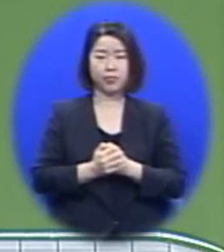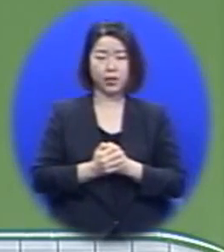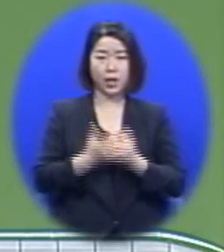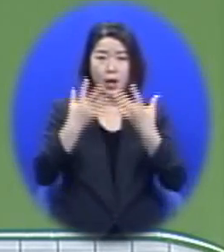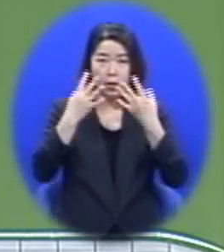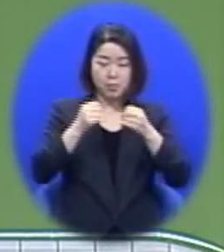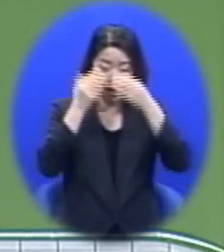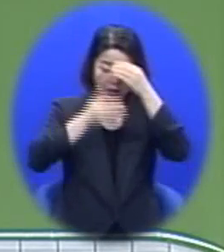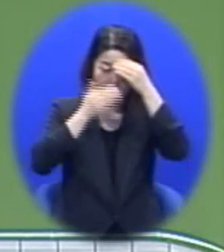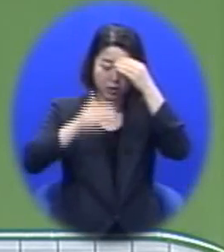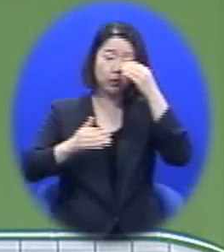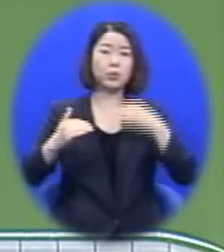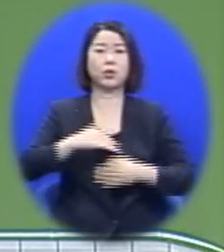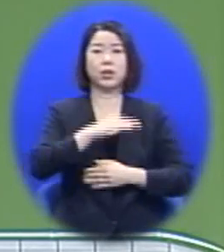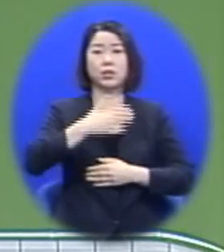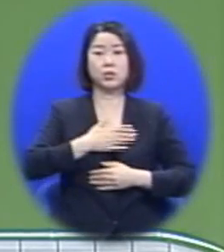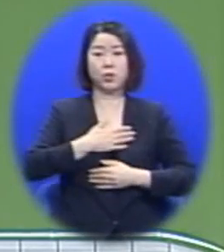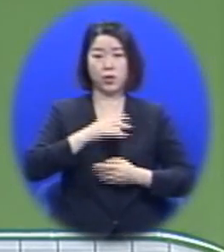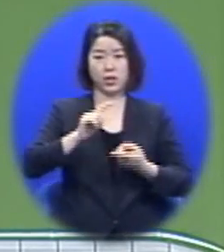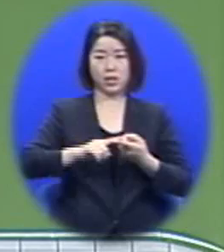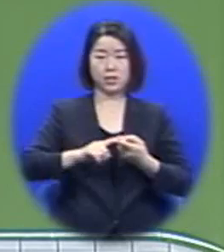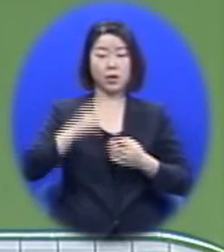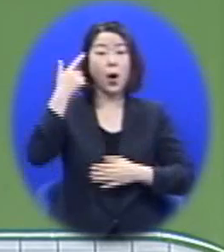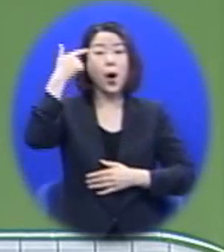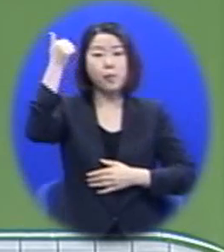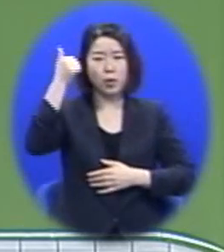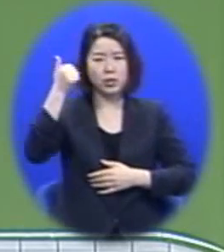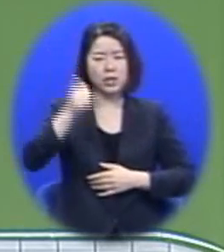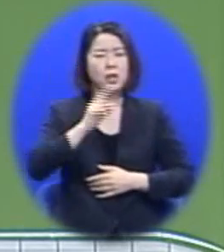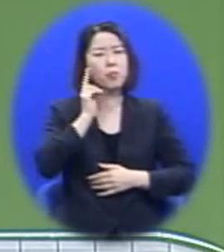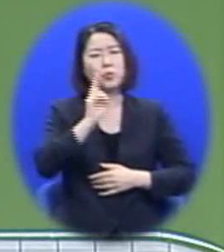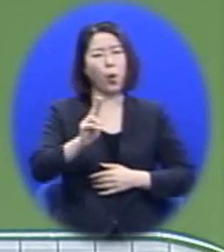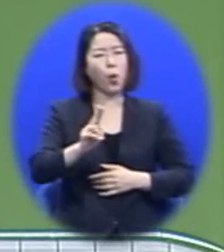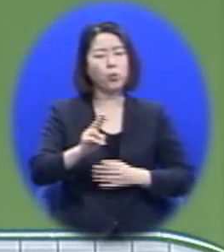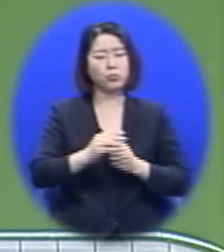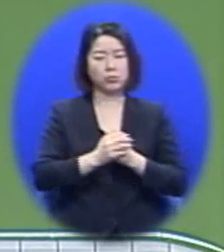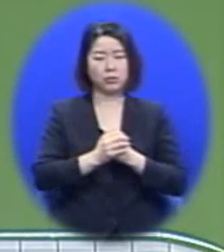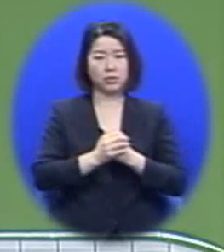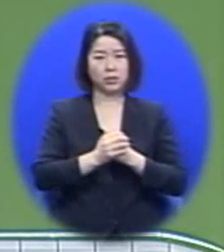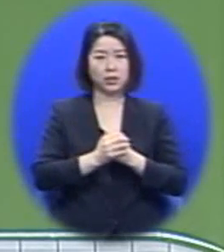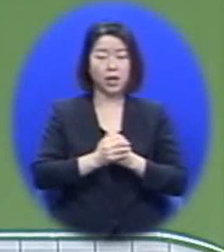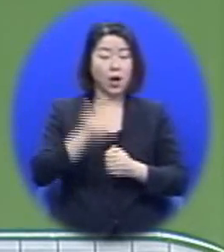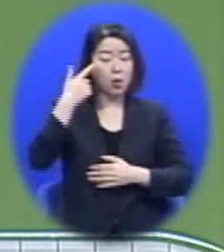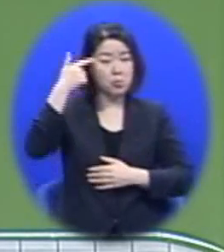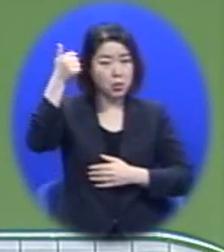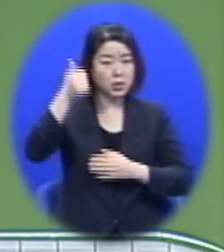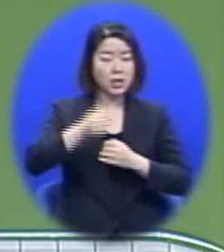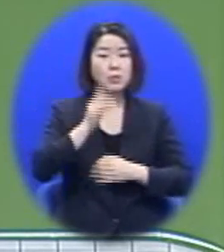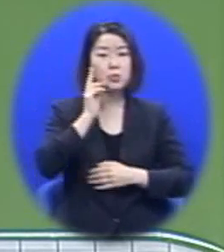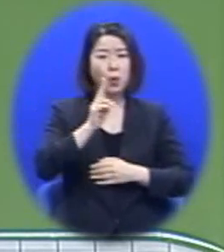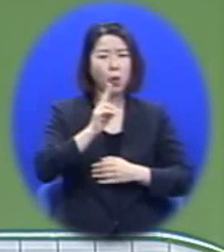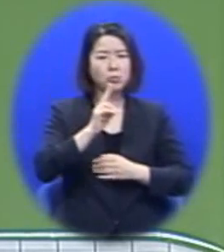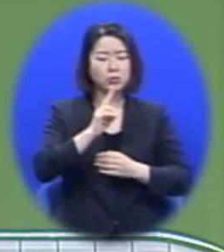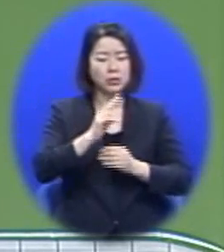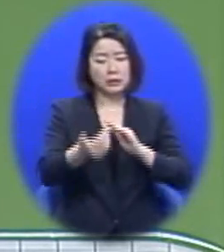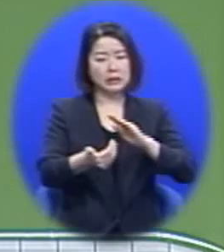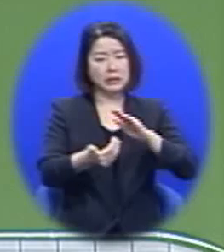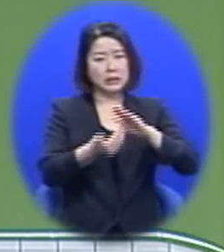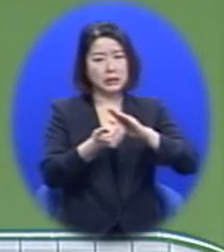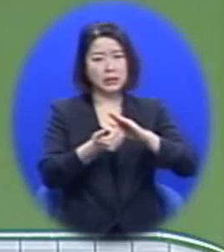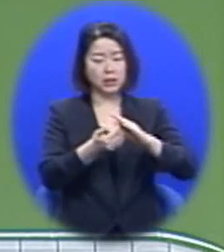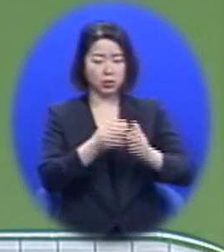많은 성도들이 저에 대해서 목사님은 너무 심각하세요. 목사님은 너무 좀